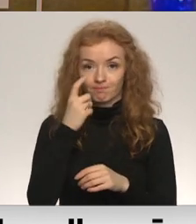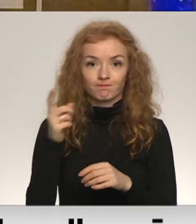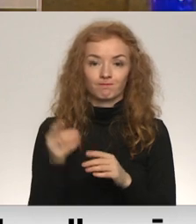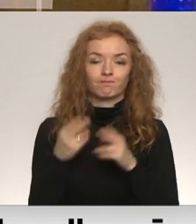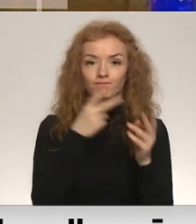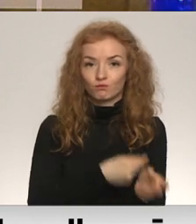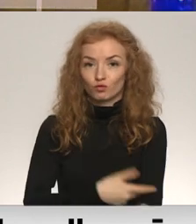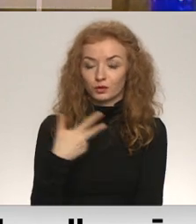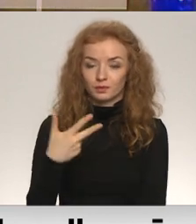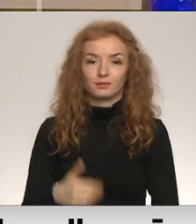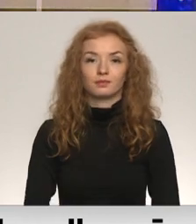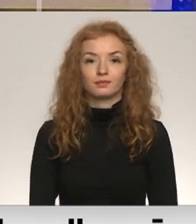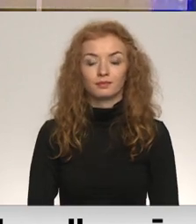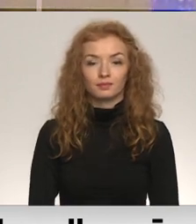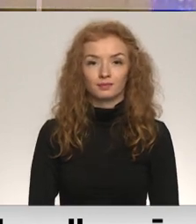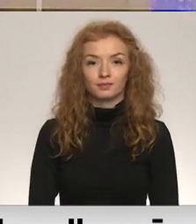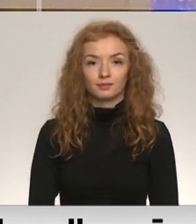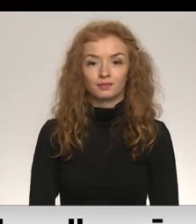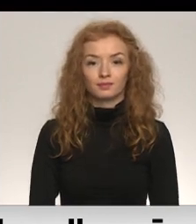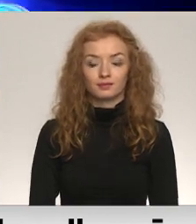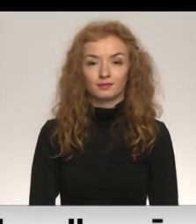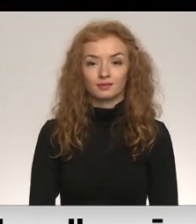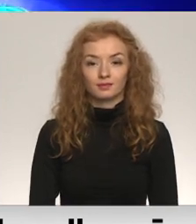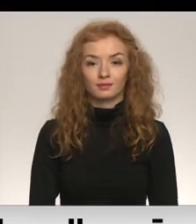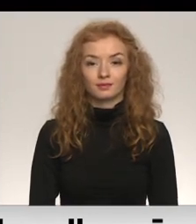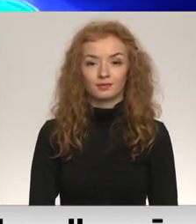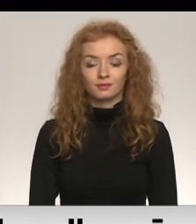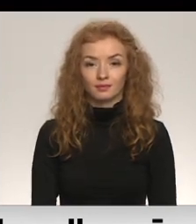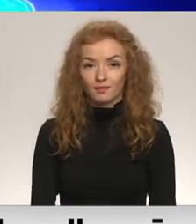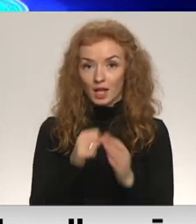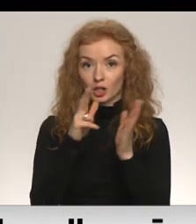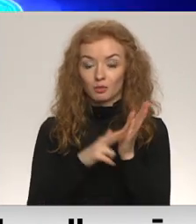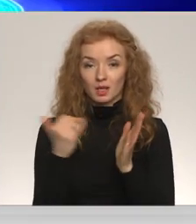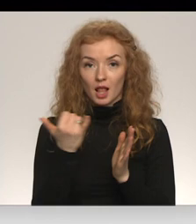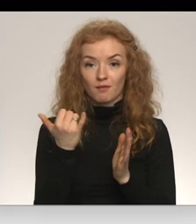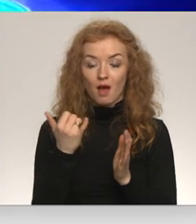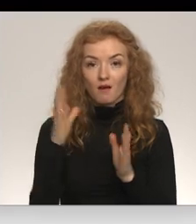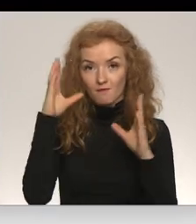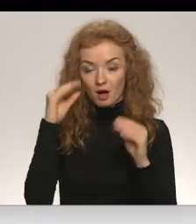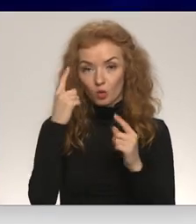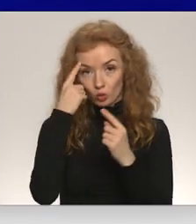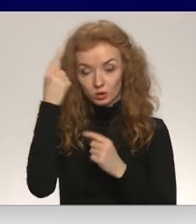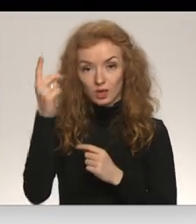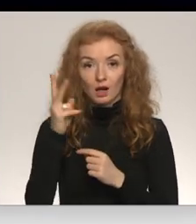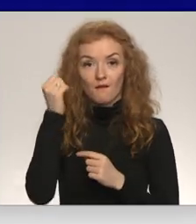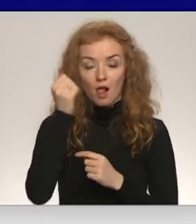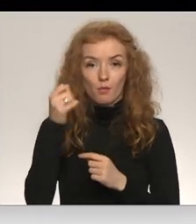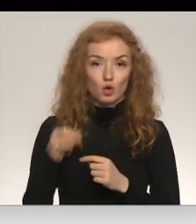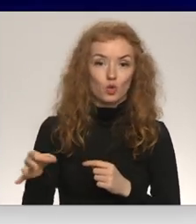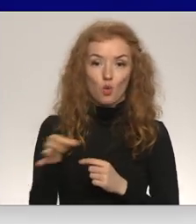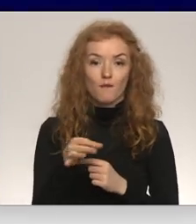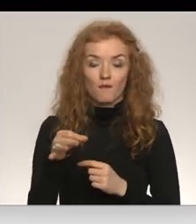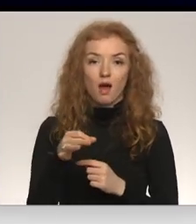Vidzemes reģiona pārvaldes priekšnieka palīdze. 18. janvāra vakarā tika saņemta informācija, ka Valmieras novadā